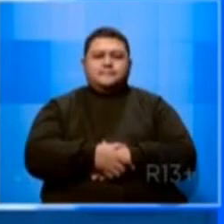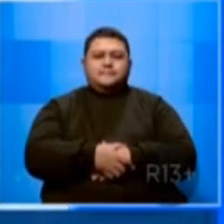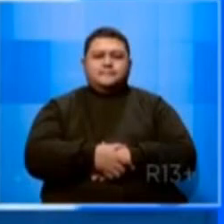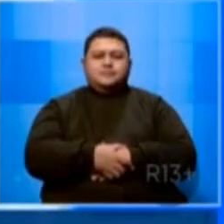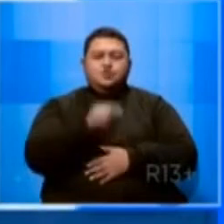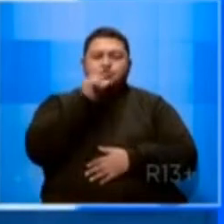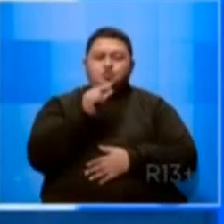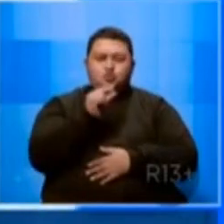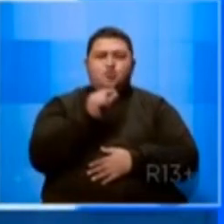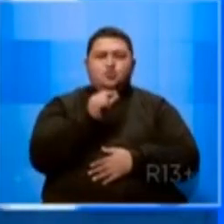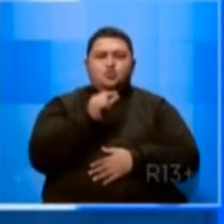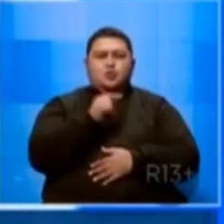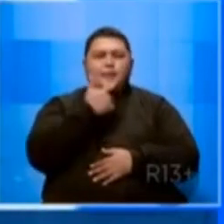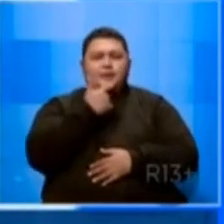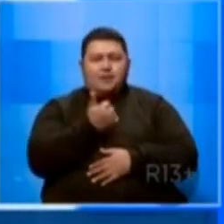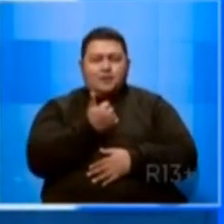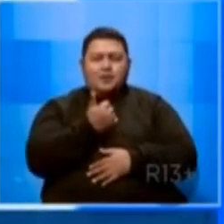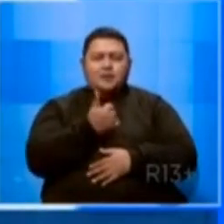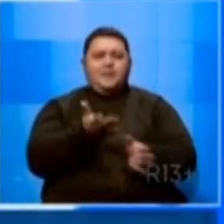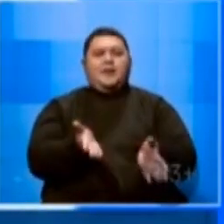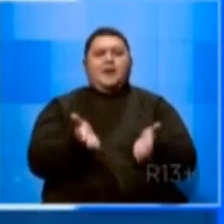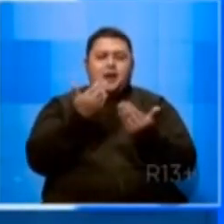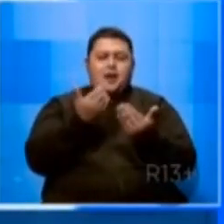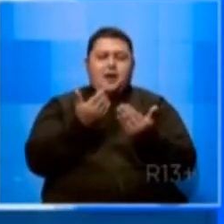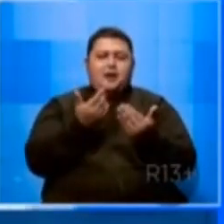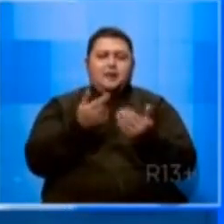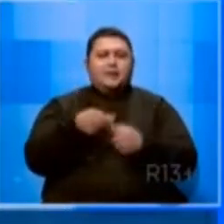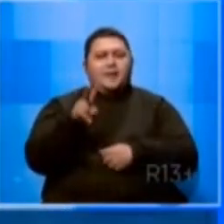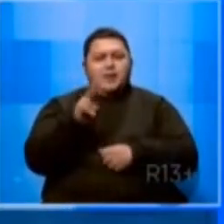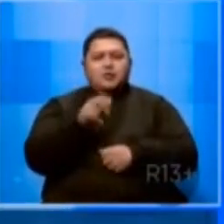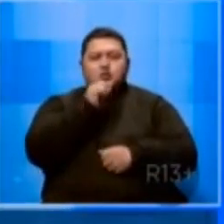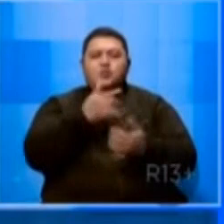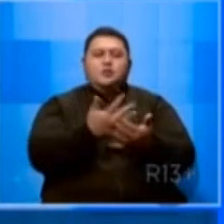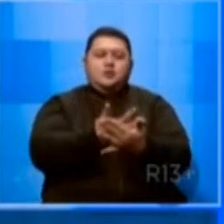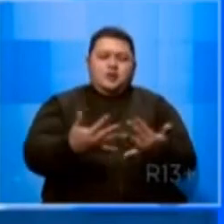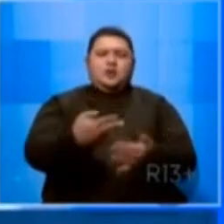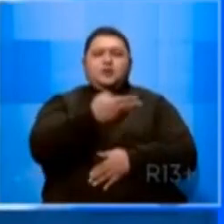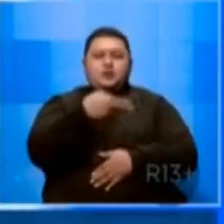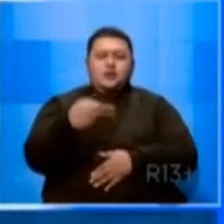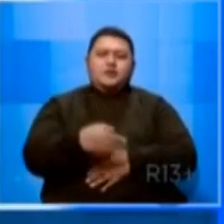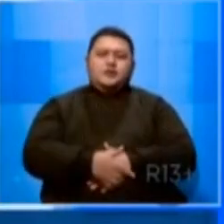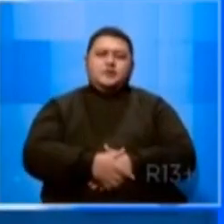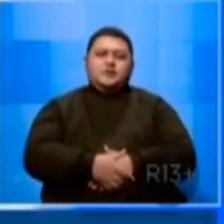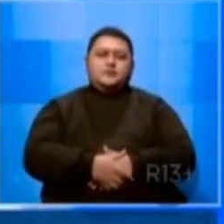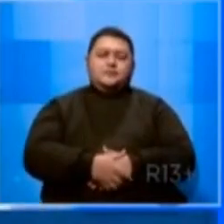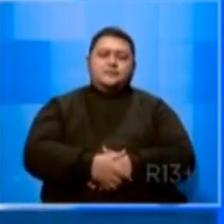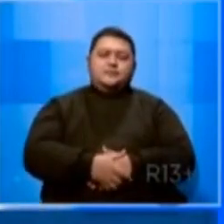untuk kepentingan untuk menegakkan kembali kemenangan bagi masyarakat Indonesia begitu